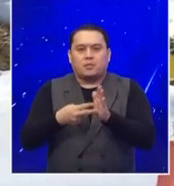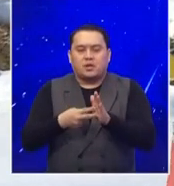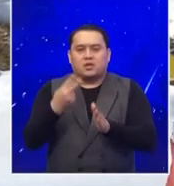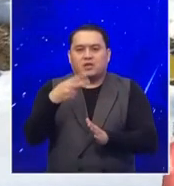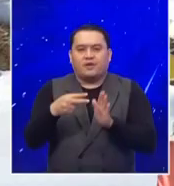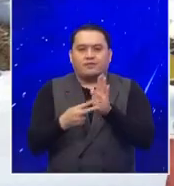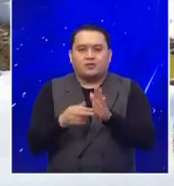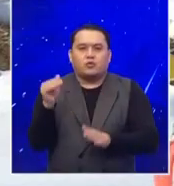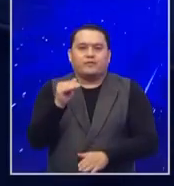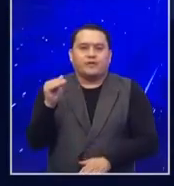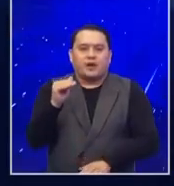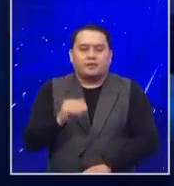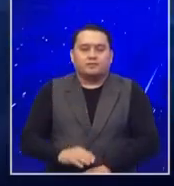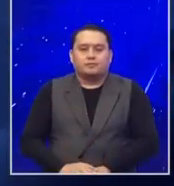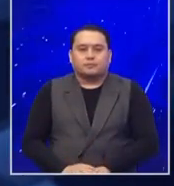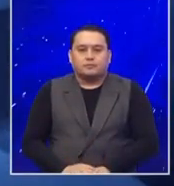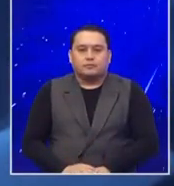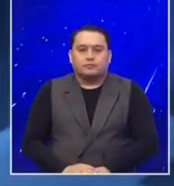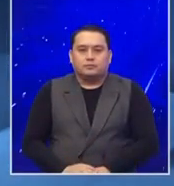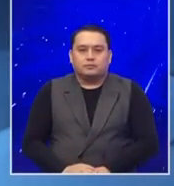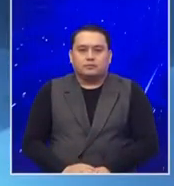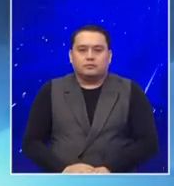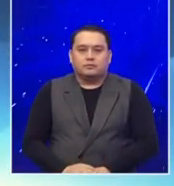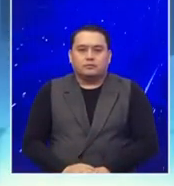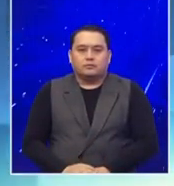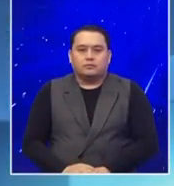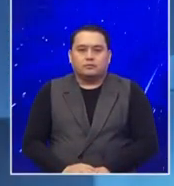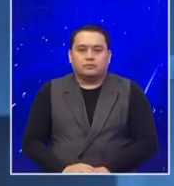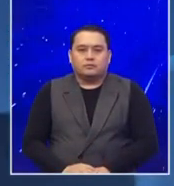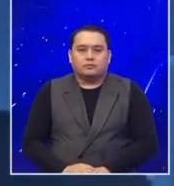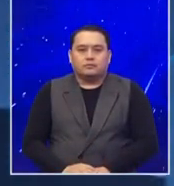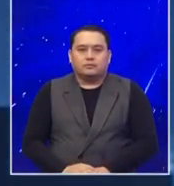на 28 февраля. Алексей Яйцой, Жаркан Шинтаев, телеканал ЖТСУ.